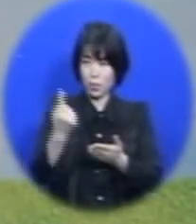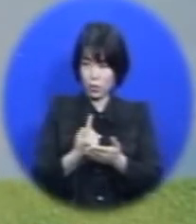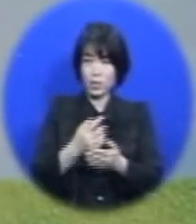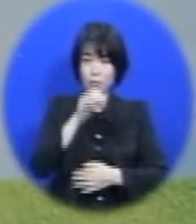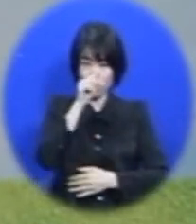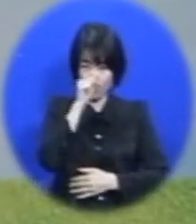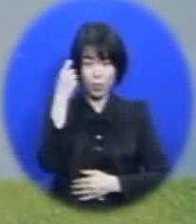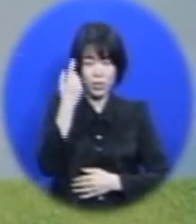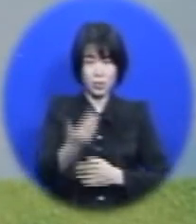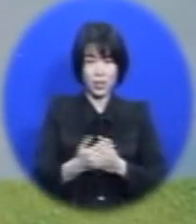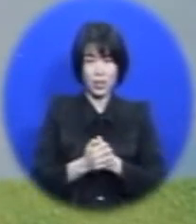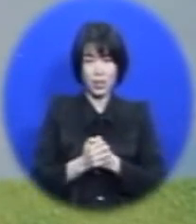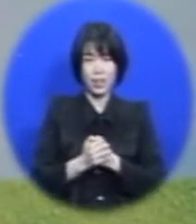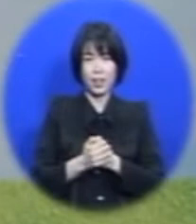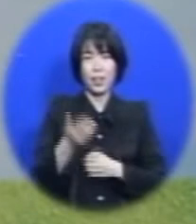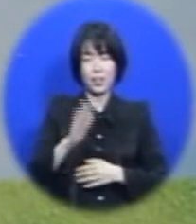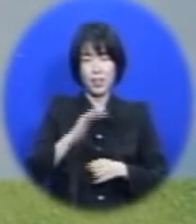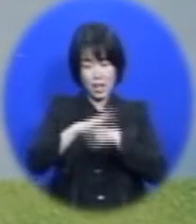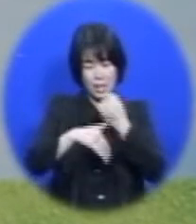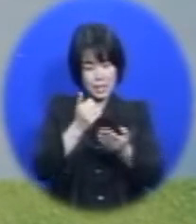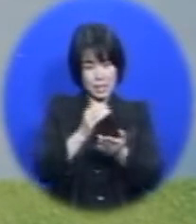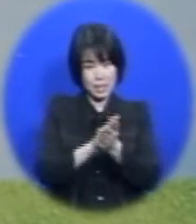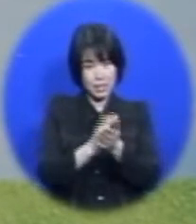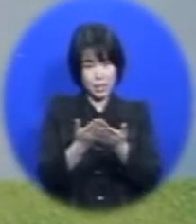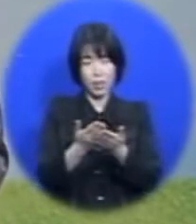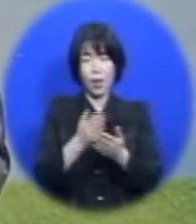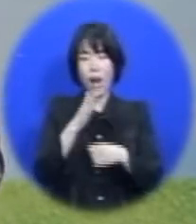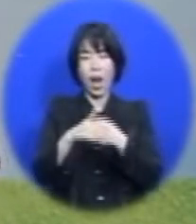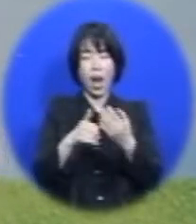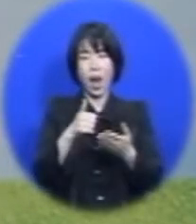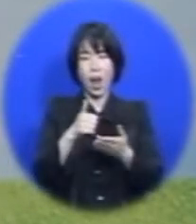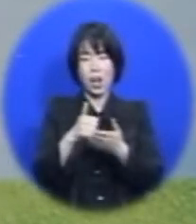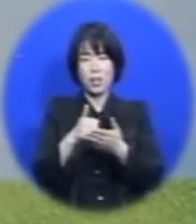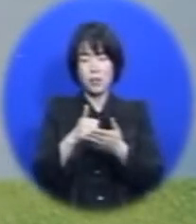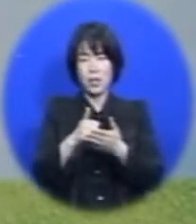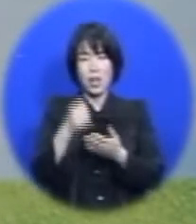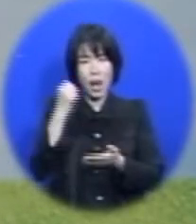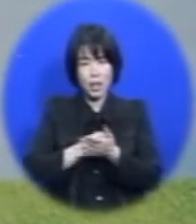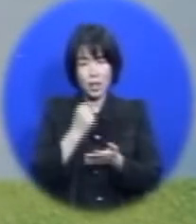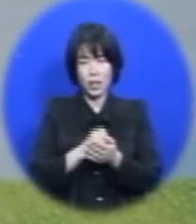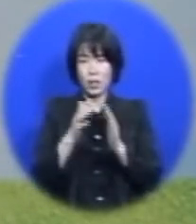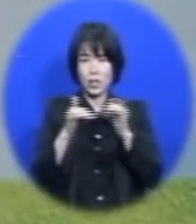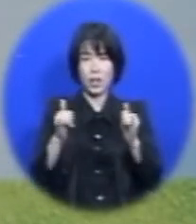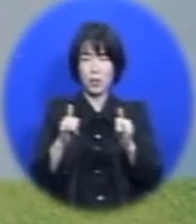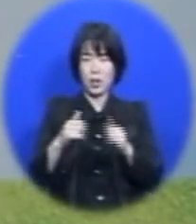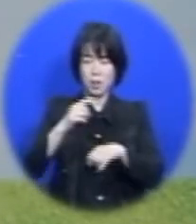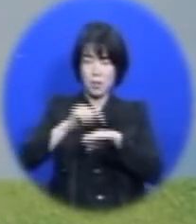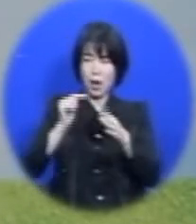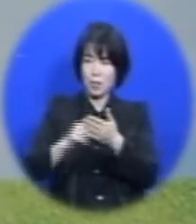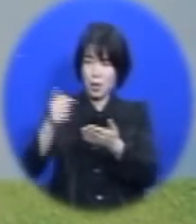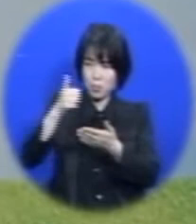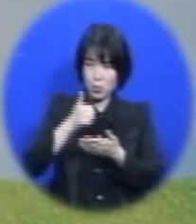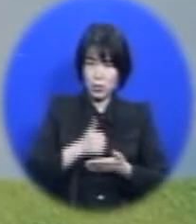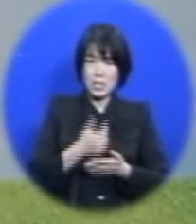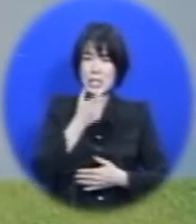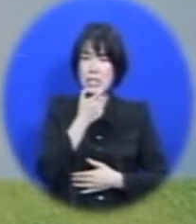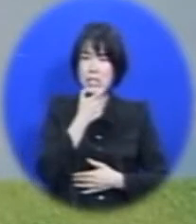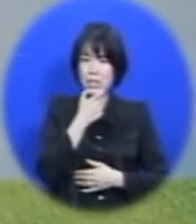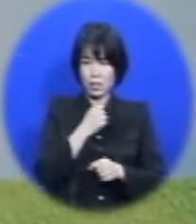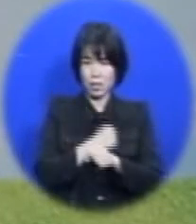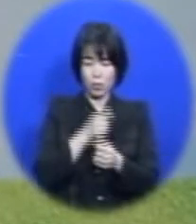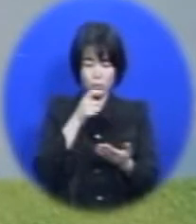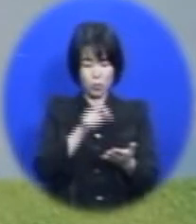좋으십니까? 그런데 성경은 안타깝게도 사람들은 다 하나님을 마음에 모시기를 싫어한다고